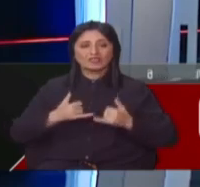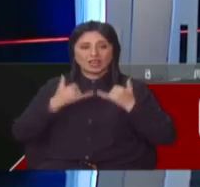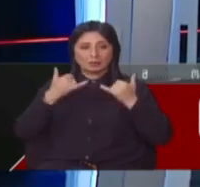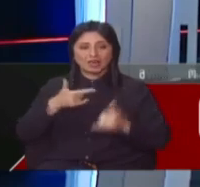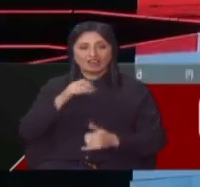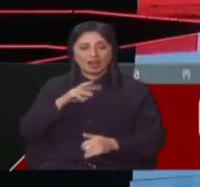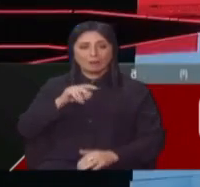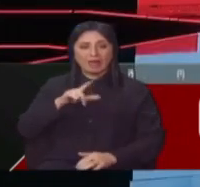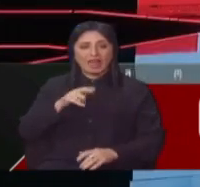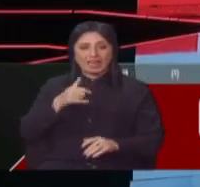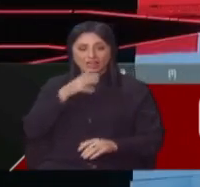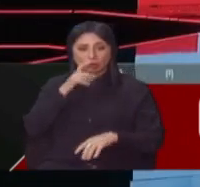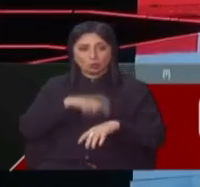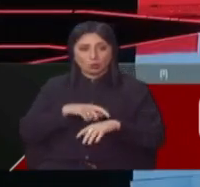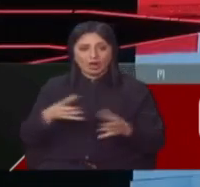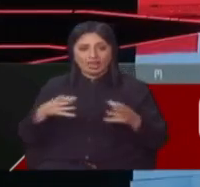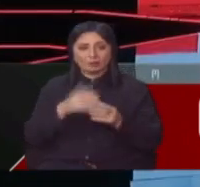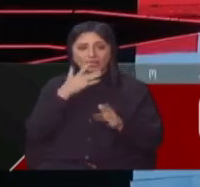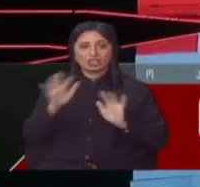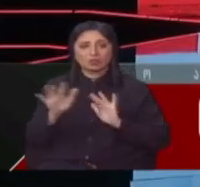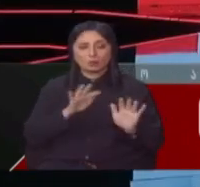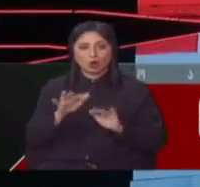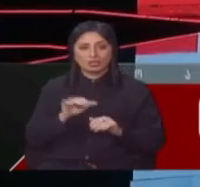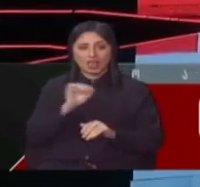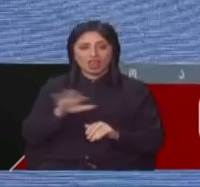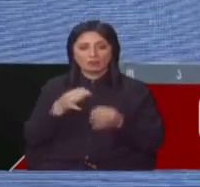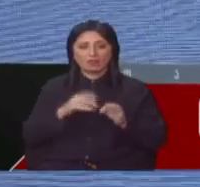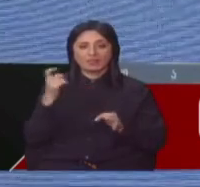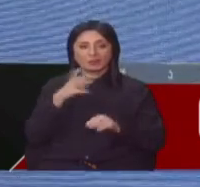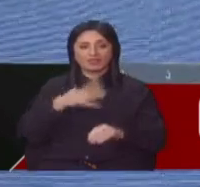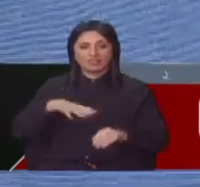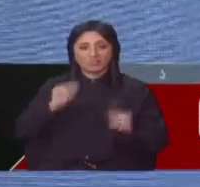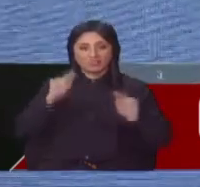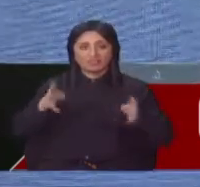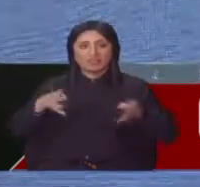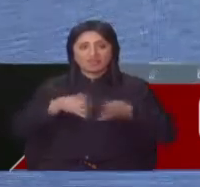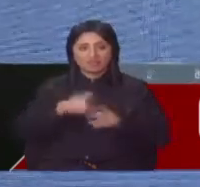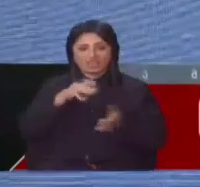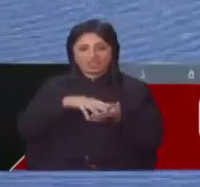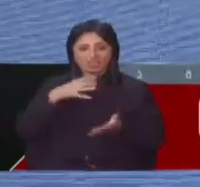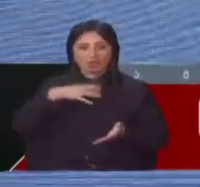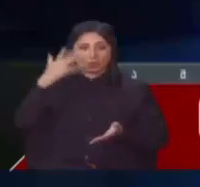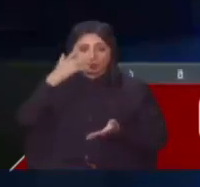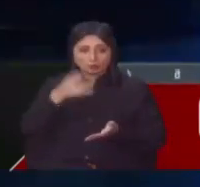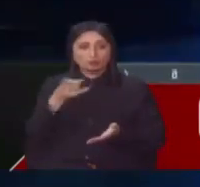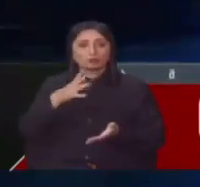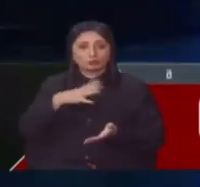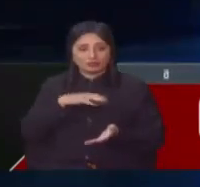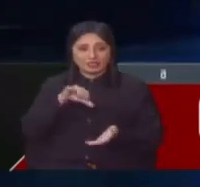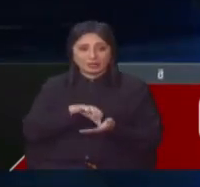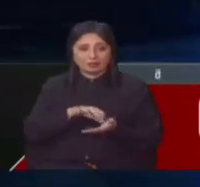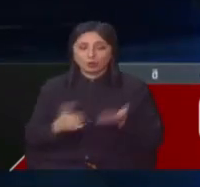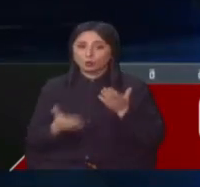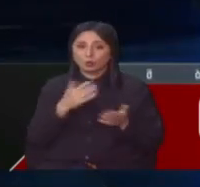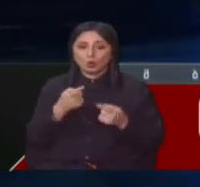ცვლილებებისთვის, გვარამი ამელია გირჩი დროას, ერთიანობა ნაციონალური მოძრაობის, ევროპული დემოკრატების, საქართველოს პატრიოტთა ალიანსის, გირჩის, ქართული ოცნების